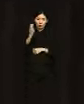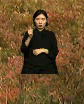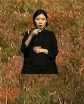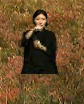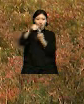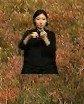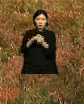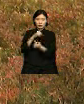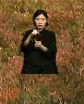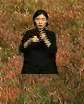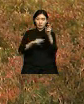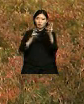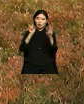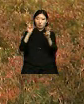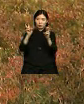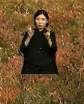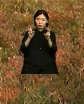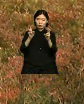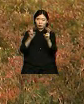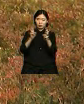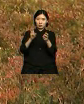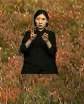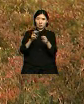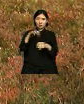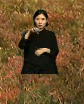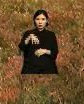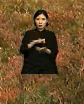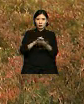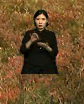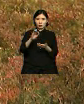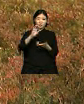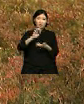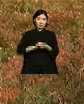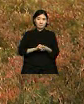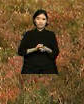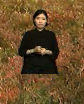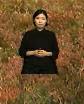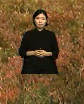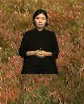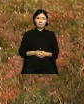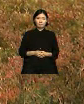운영하는 프랜차이즈 업소는 여전히 사용이 제한되고 있습니다. 지금까지 광주시에서 전해드렸습니다.